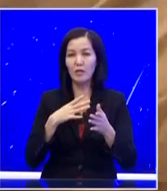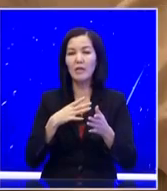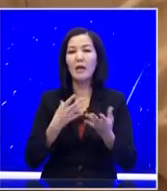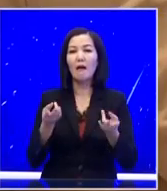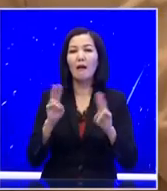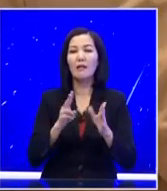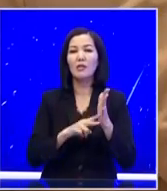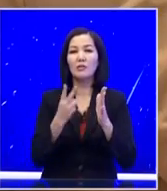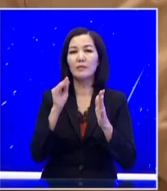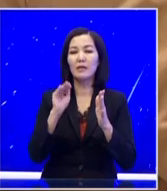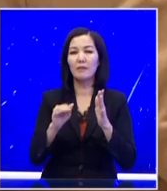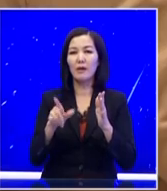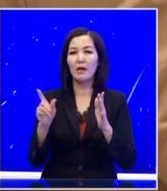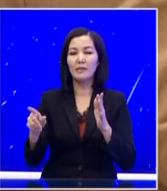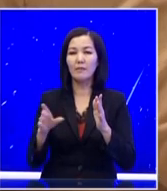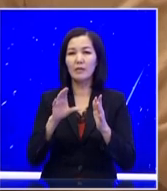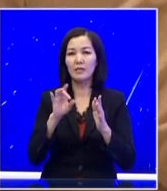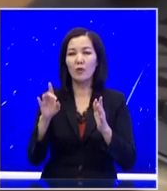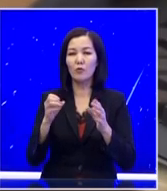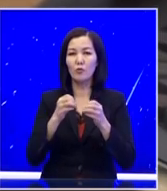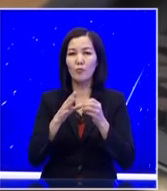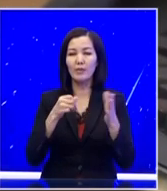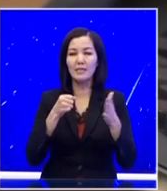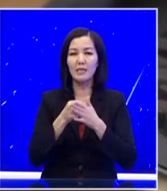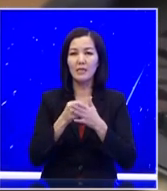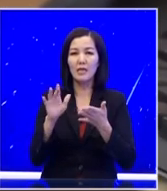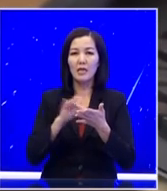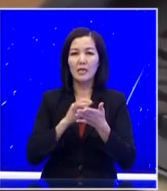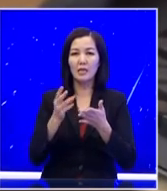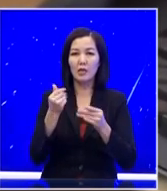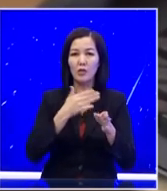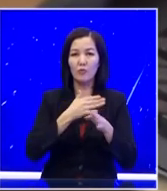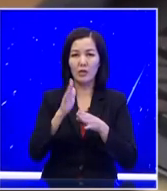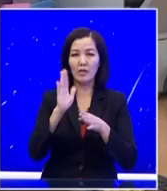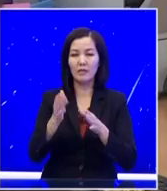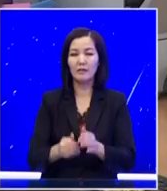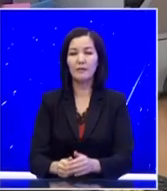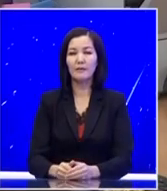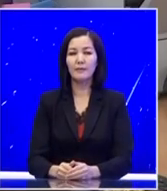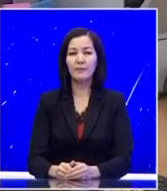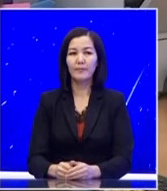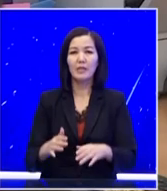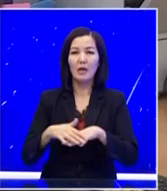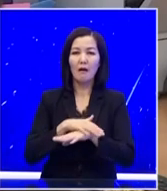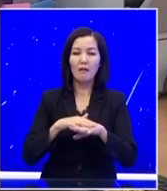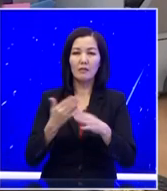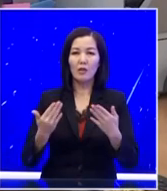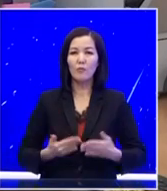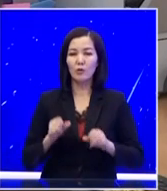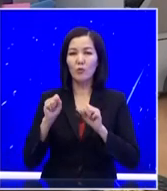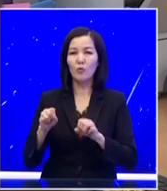Қалған 72 мың азаматқа сәуірдің 15-ине дейін есепшоттарына аударылады, дейді мамандар. Халықты әлеуметтік қорғау